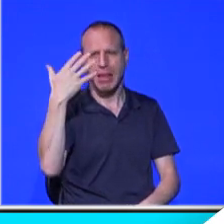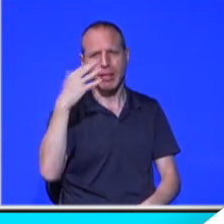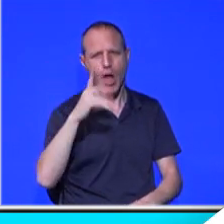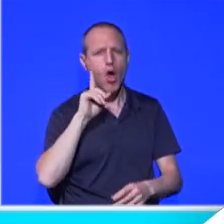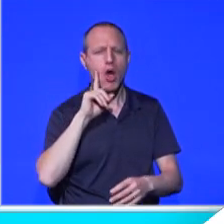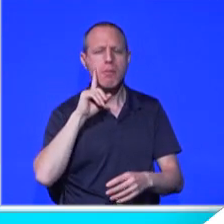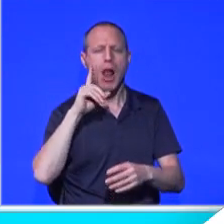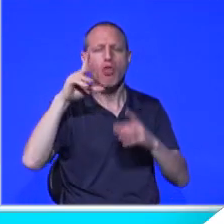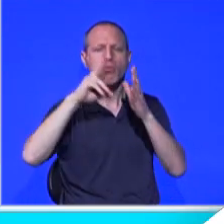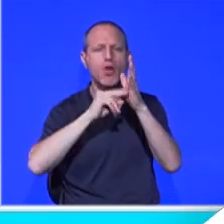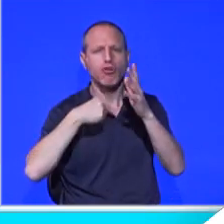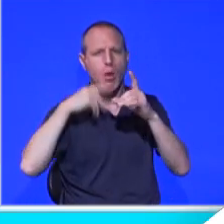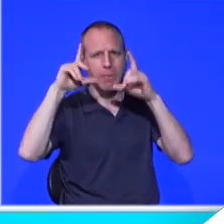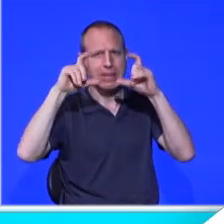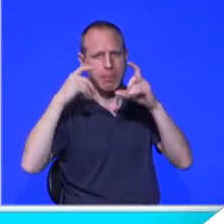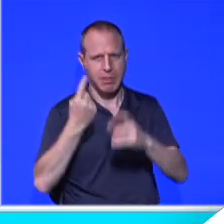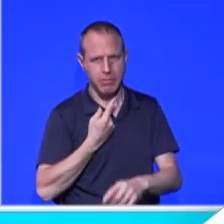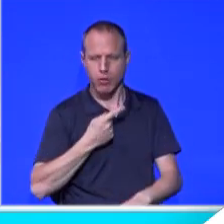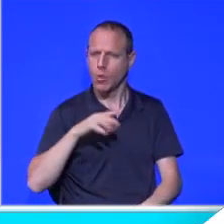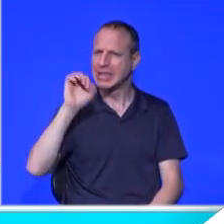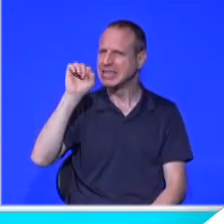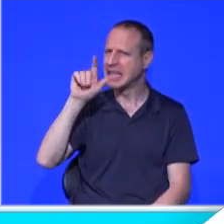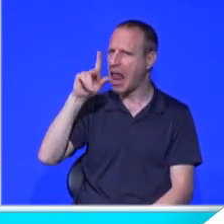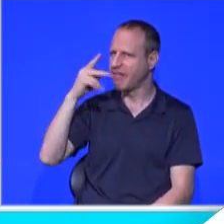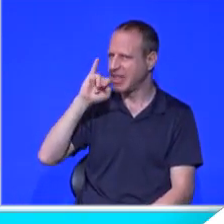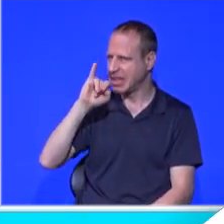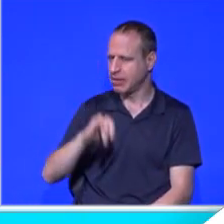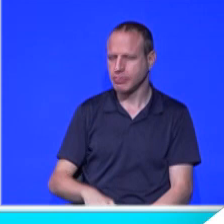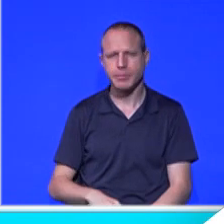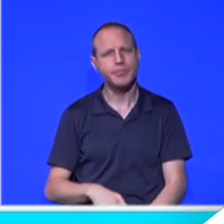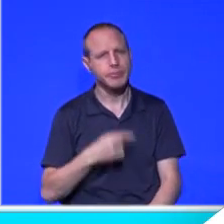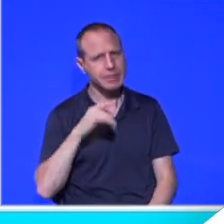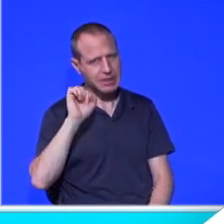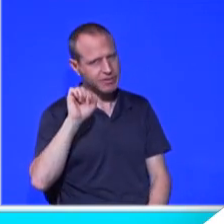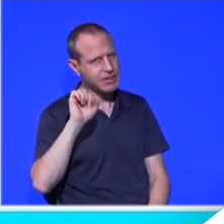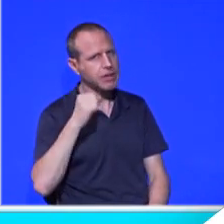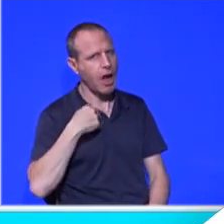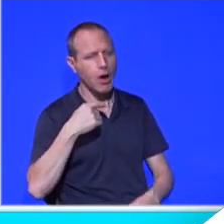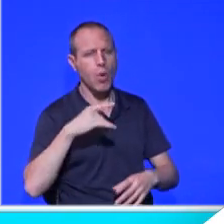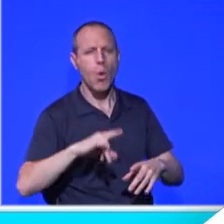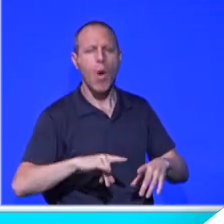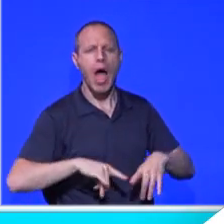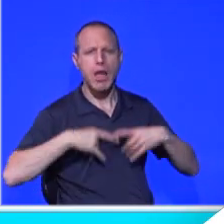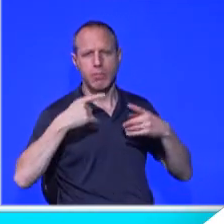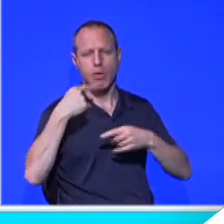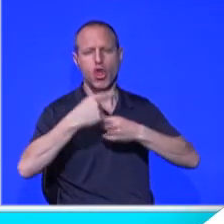מצלמים את עצמנו? סלפי. סלפי. אנחנו חיים בדור